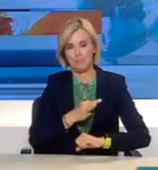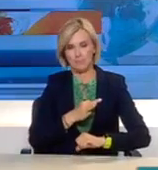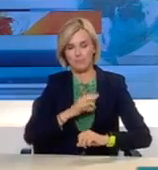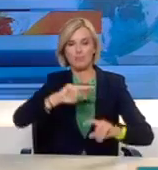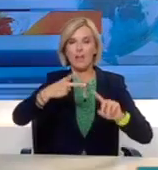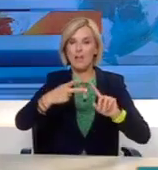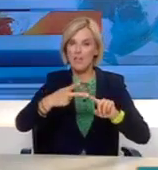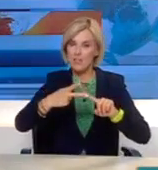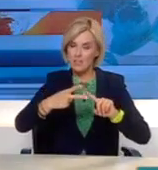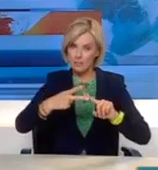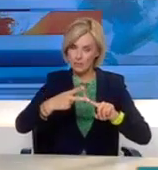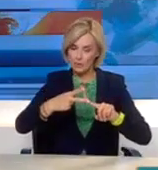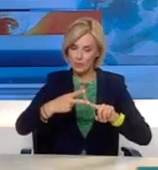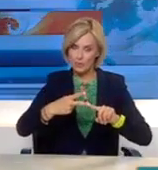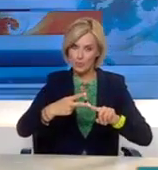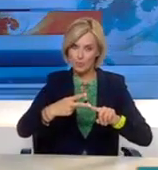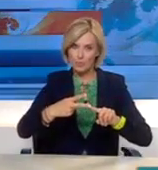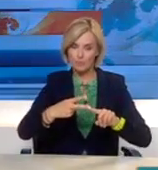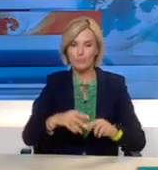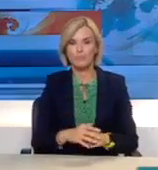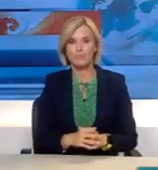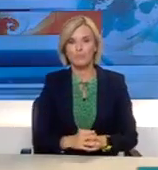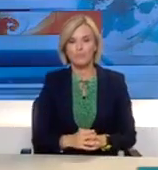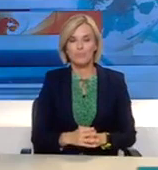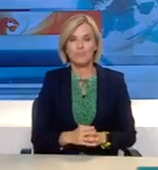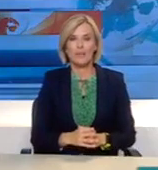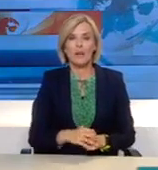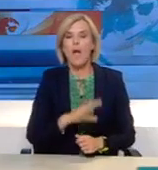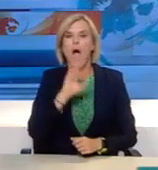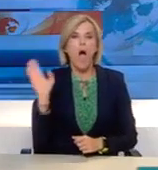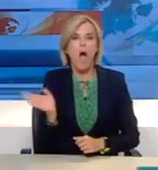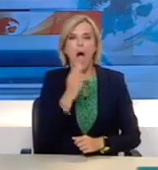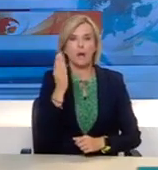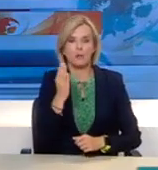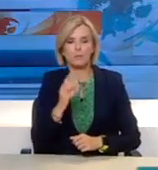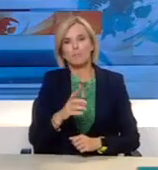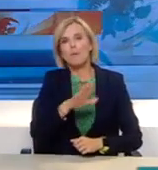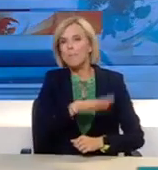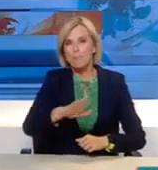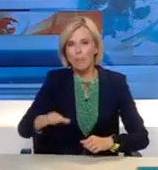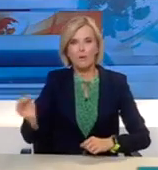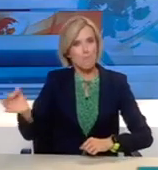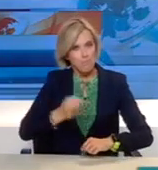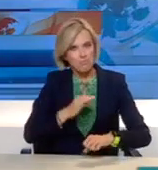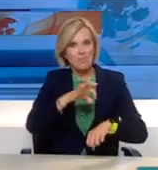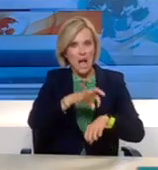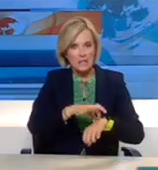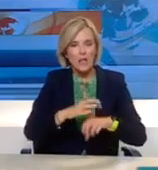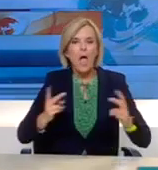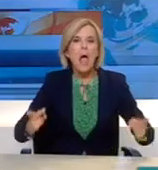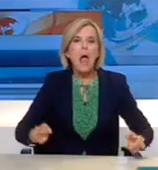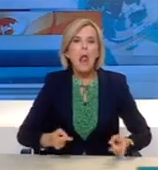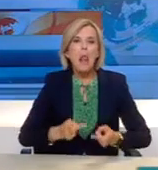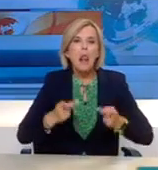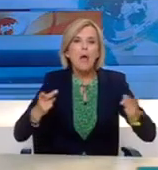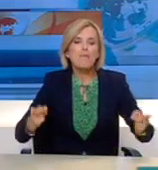Δεύτερον, ότι οι επιπτώσεις της νόσου στα παιδιά είναι επίσης πάρα πολύ μικρές, της